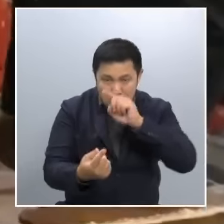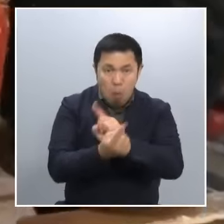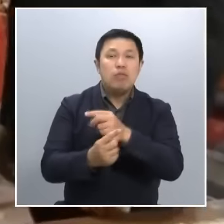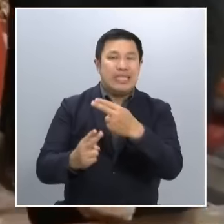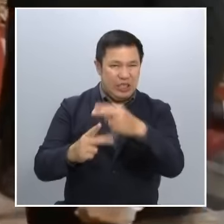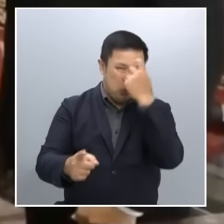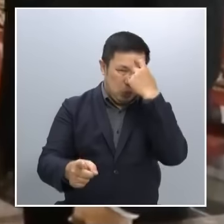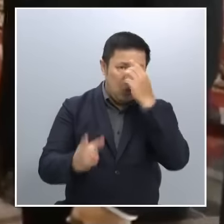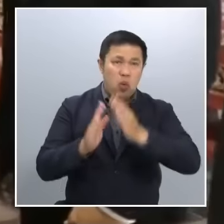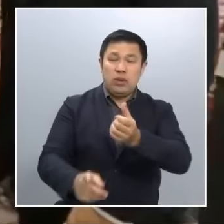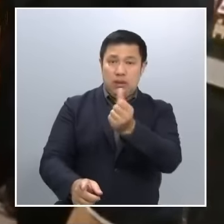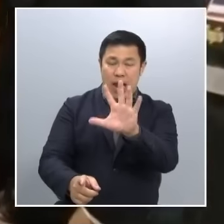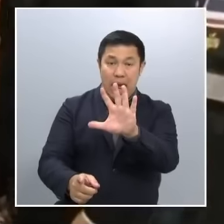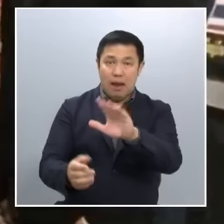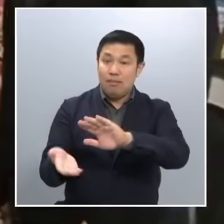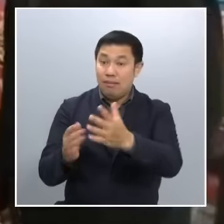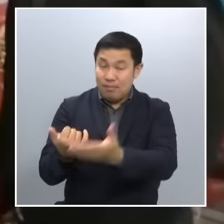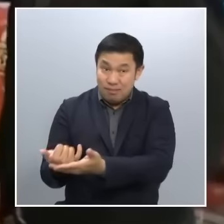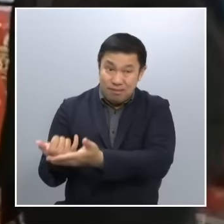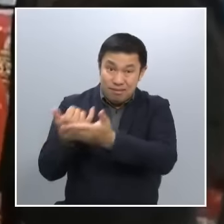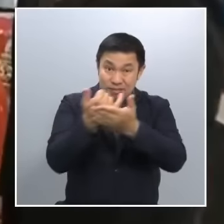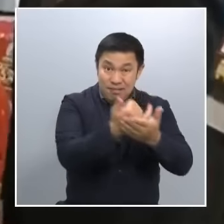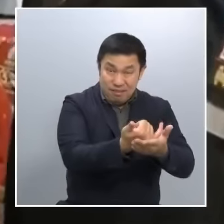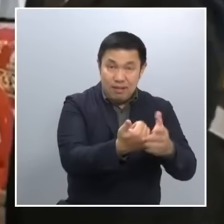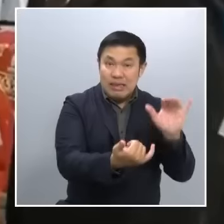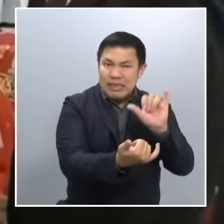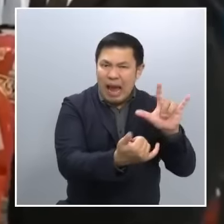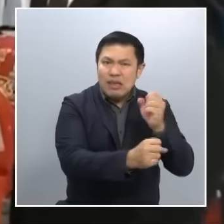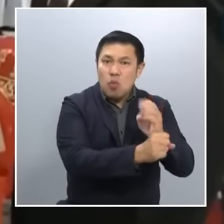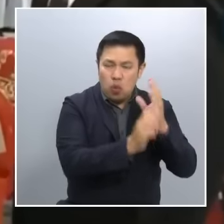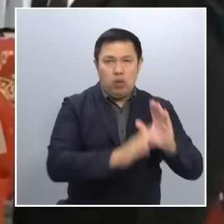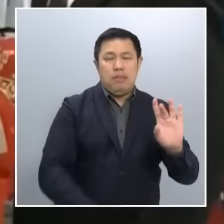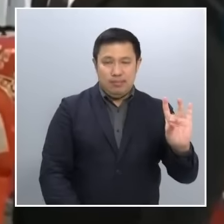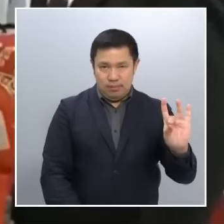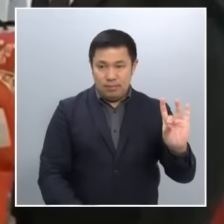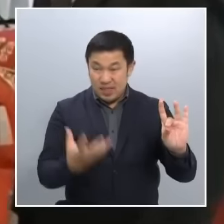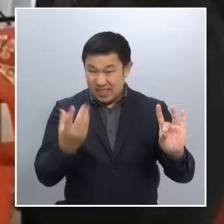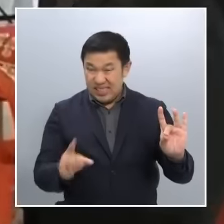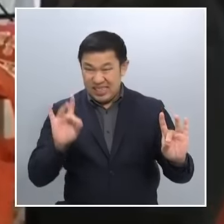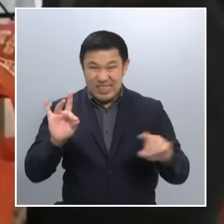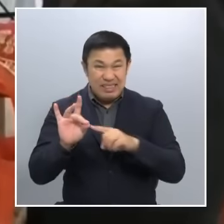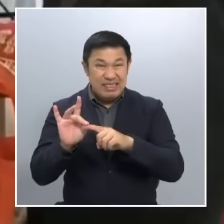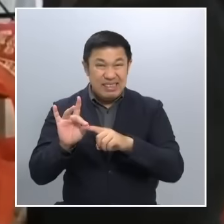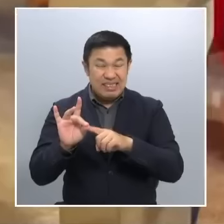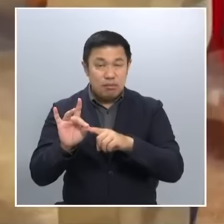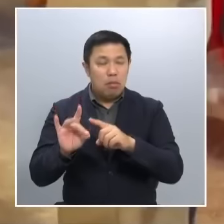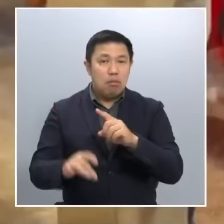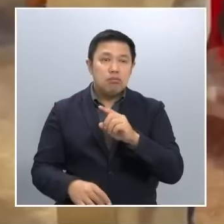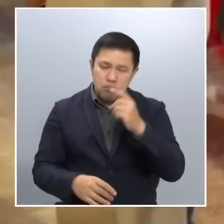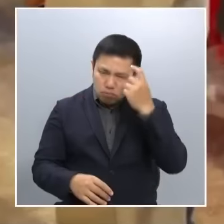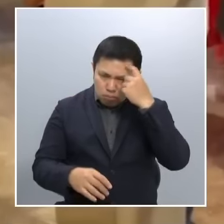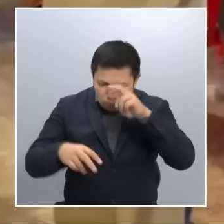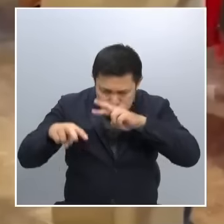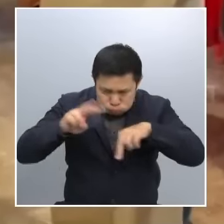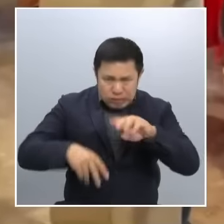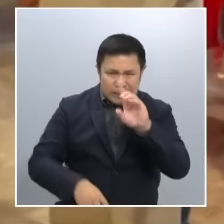ศพมอบให้ญาตินำไปประกอบพิธีทางศาสนาแล้ว8คนส่วนที่เหลืออีก8คนอีก8รายคาดว่าผลพิสูจน์อั